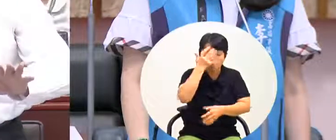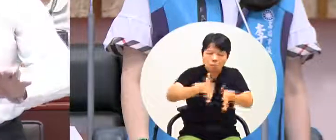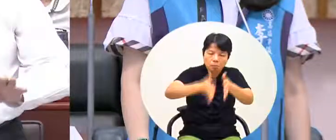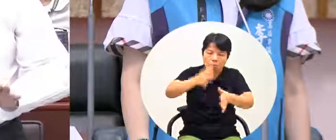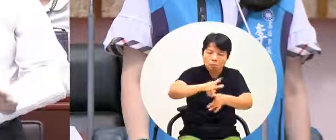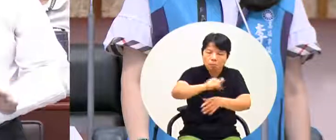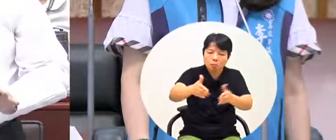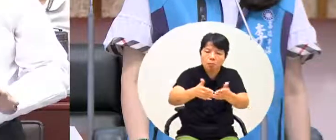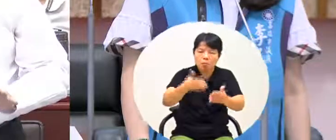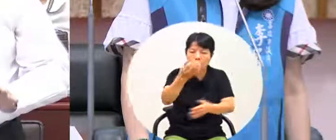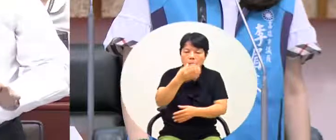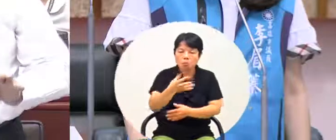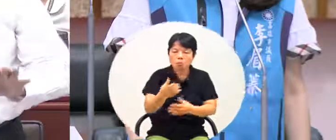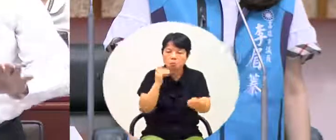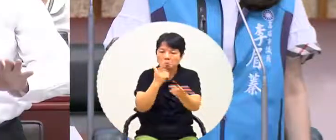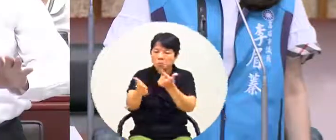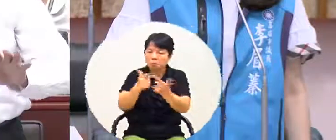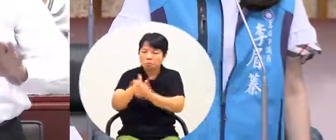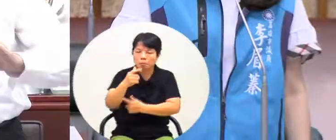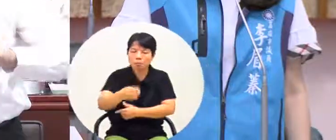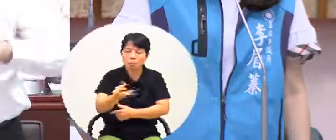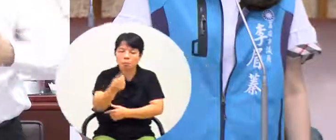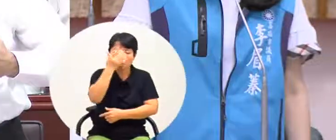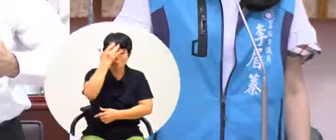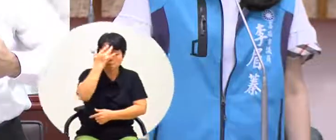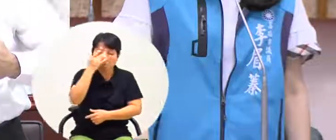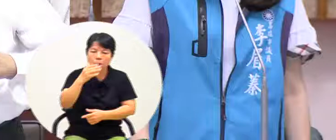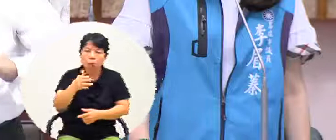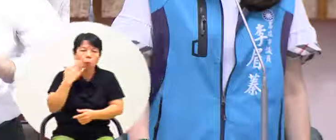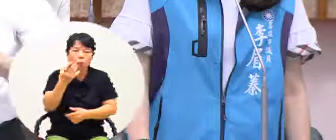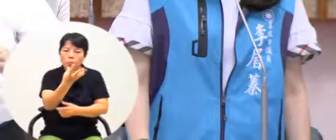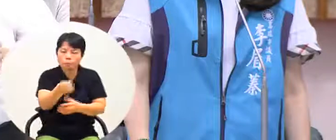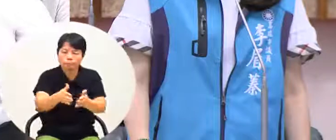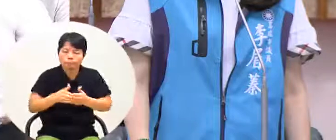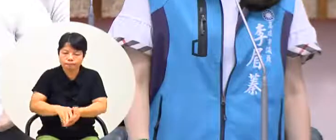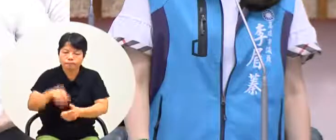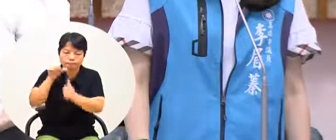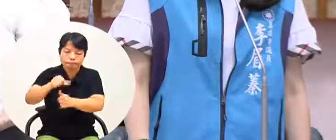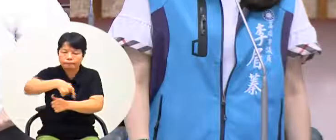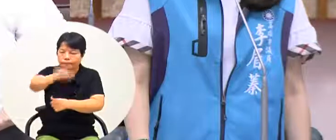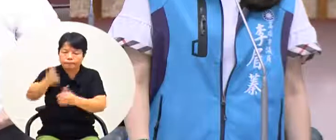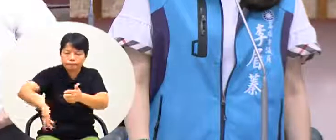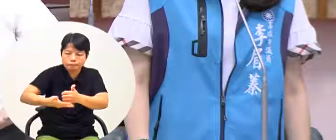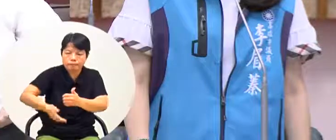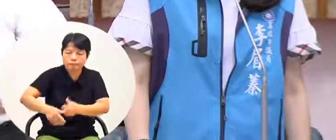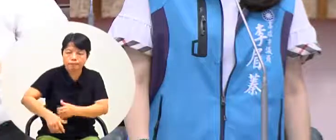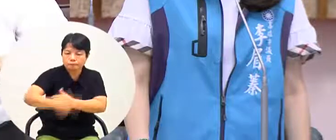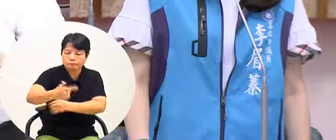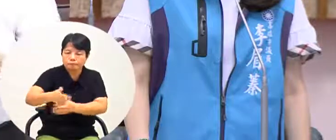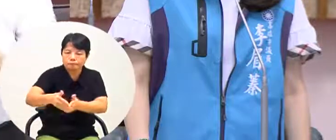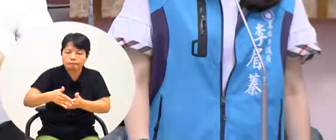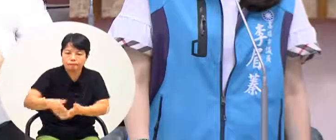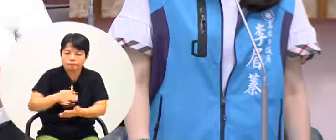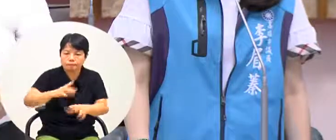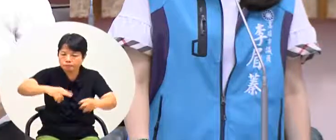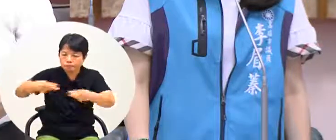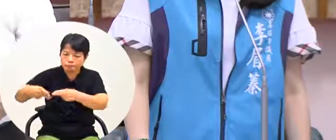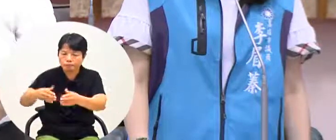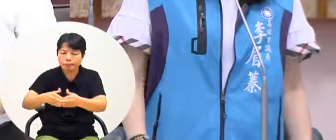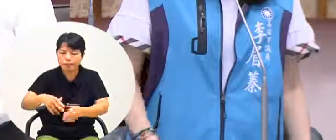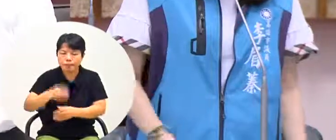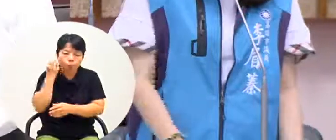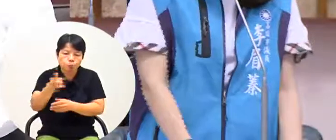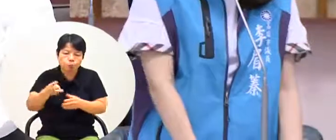上要来改善。那如果我们会3个月再来给他做一个复查，那如果是说他没有再改